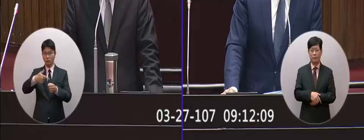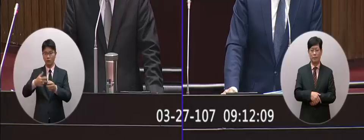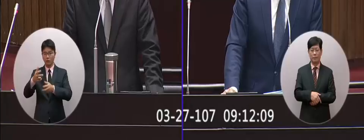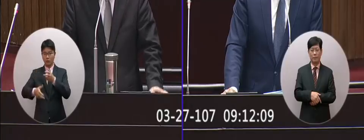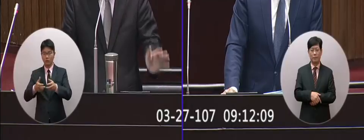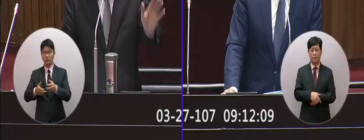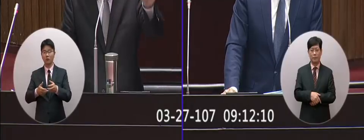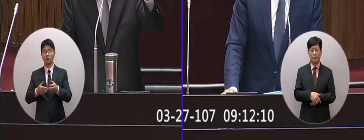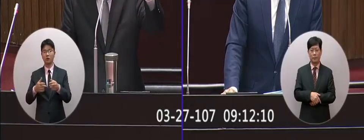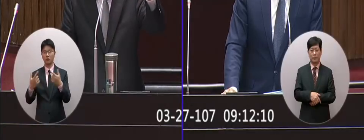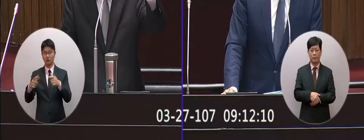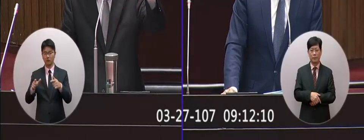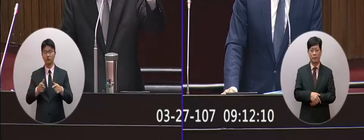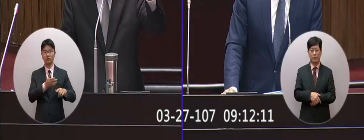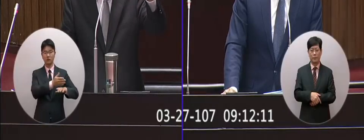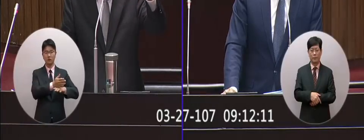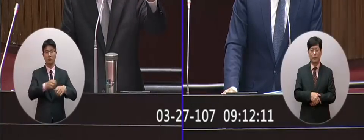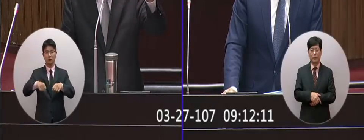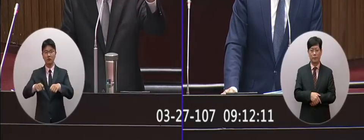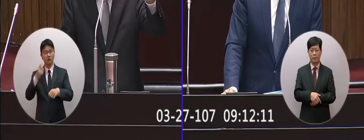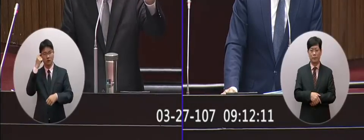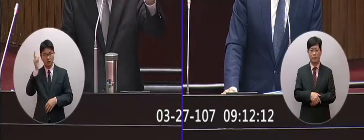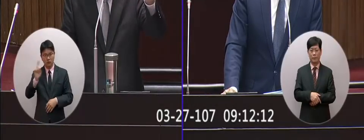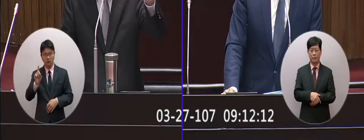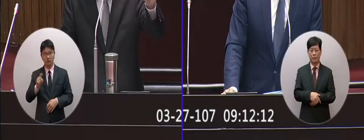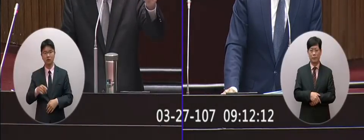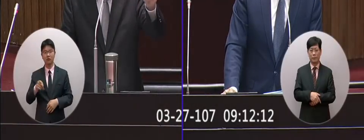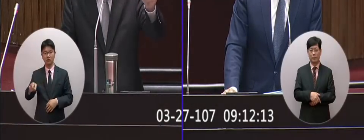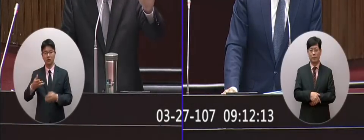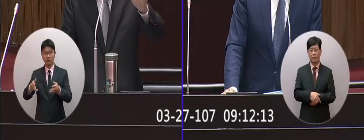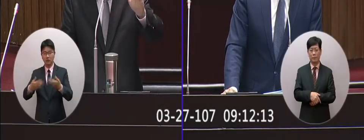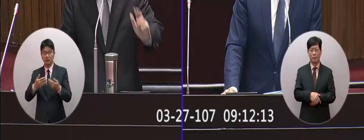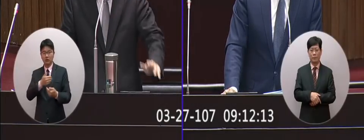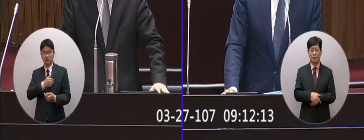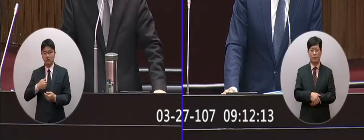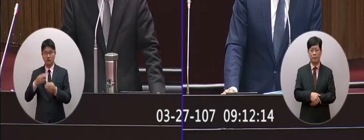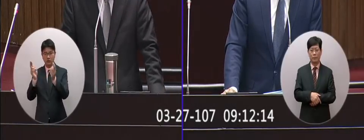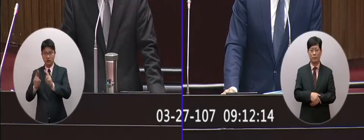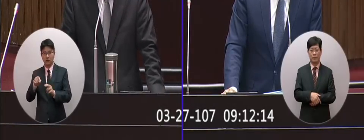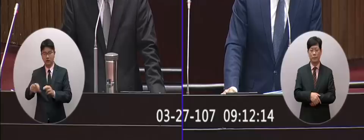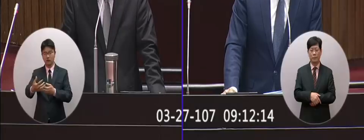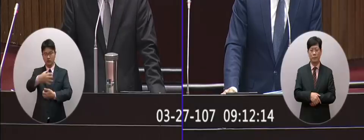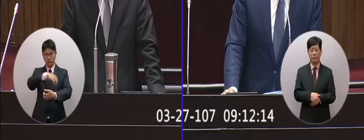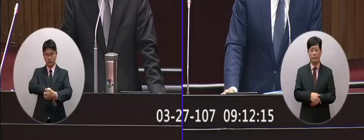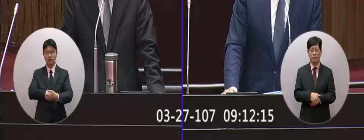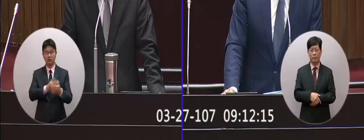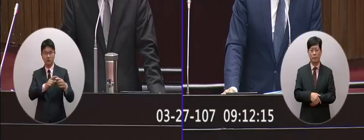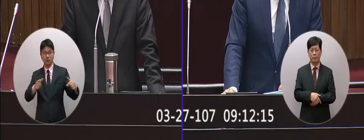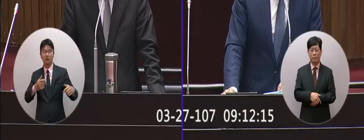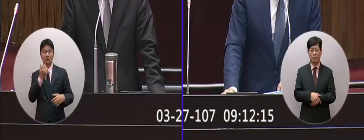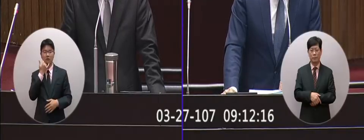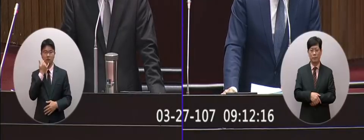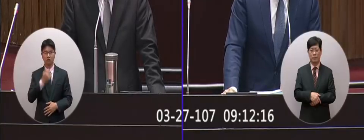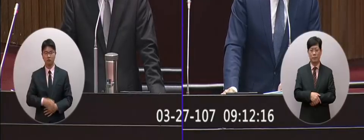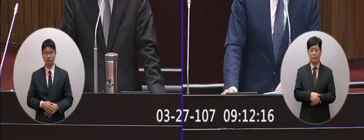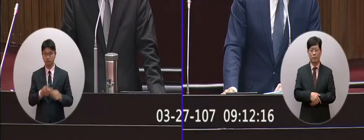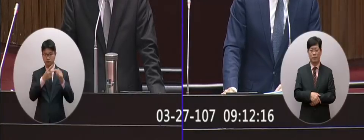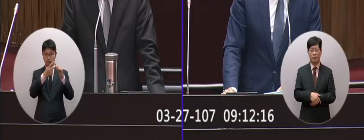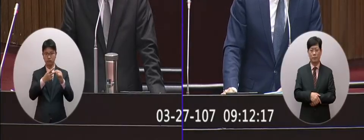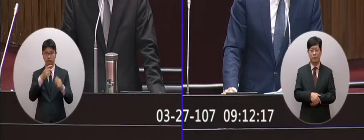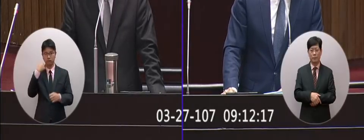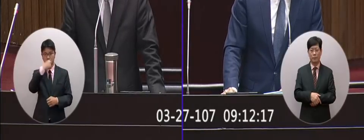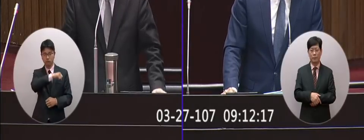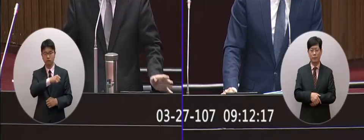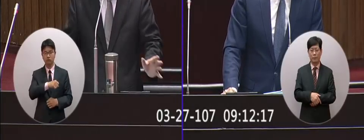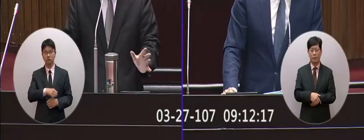车跟汽车，主要就是要含纳包括氢能源在内的其他形式的能源。那第二个呢，就是台湾的